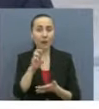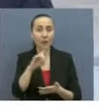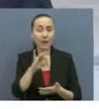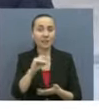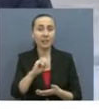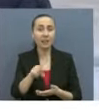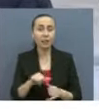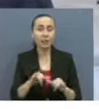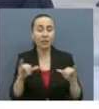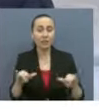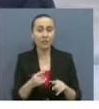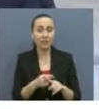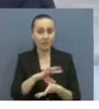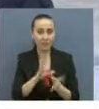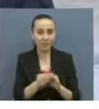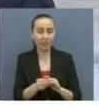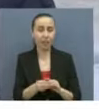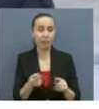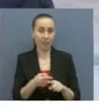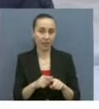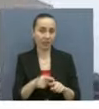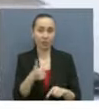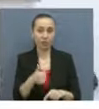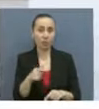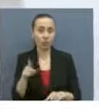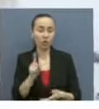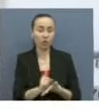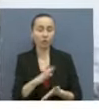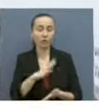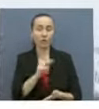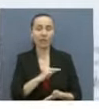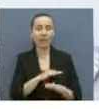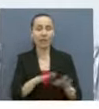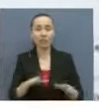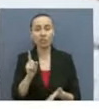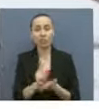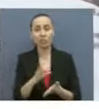это же позитивно, когда предприятие открывается. Но оно должно работать. Дети